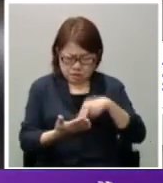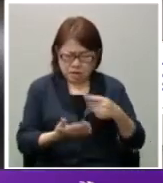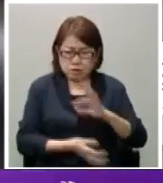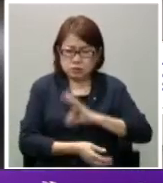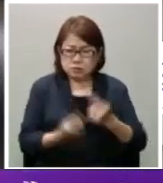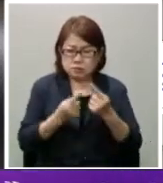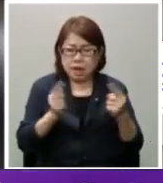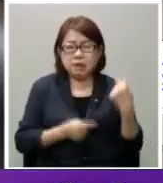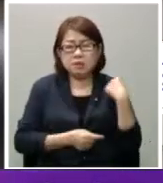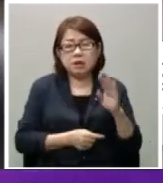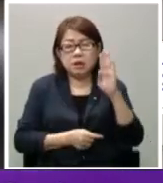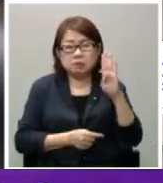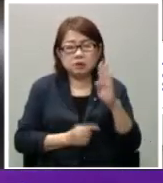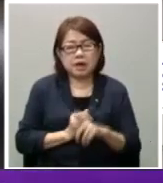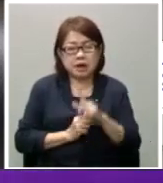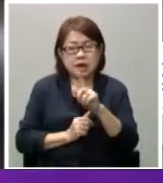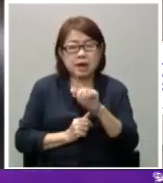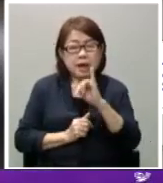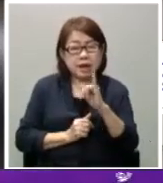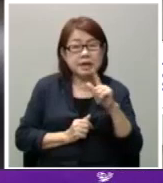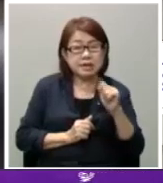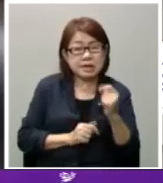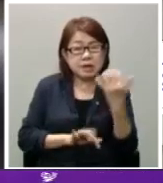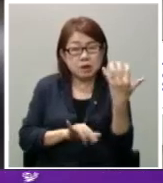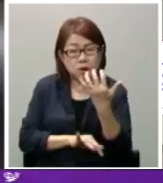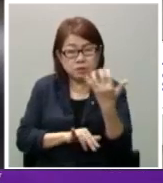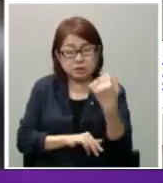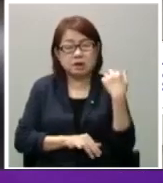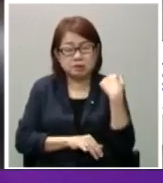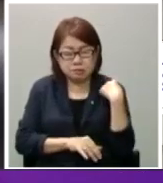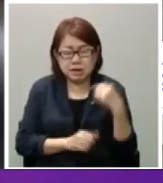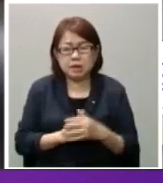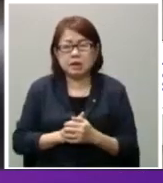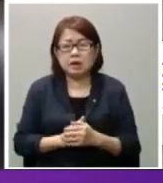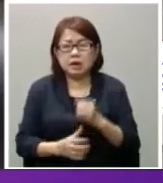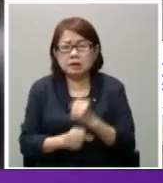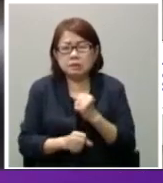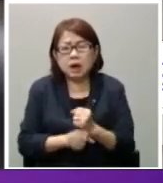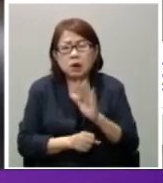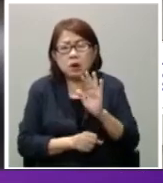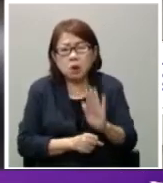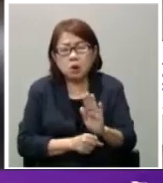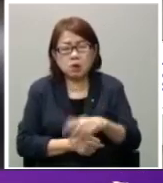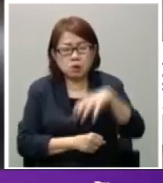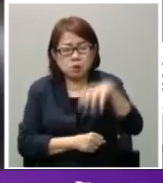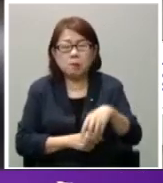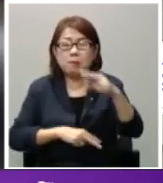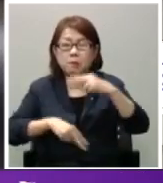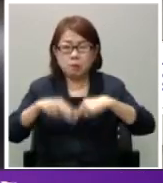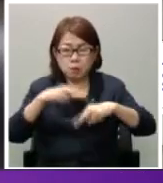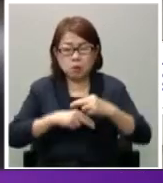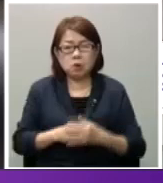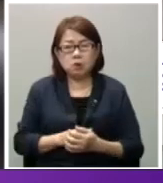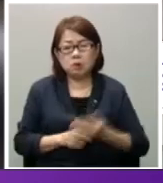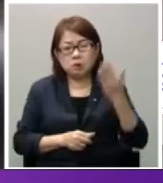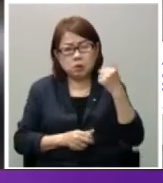ท IT บริษัทคอมพิวเตอร์รับงานใหญ่เยอะแยะไปไม่ว่าจะเป็นงานของกรมการปกครองสมัยก่อน